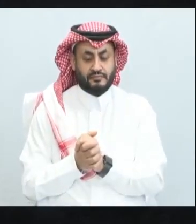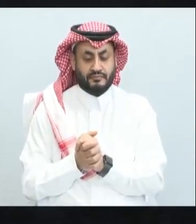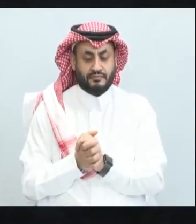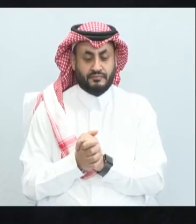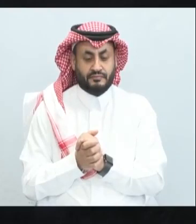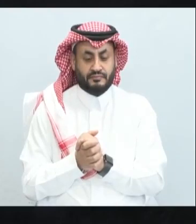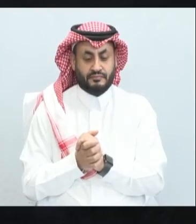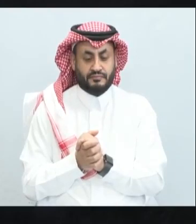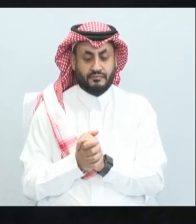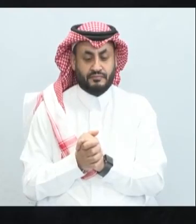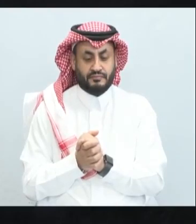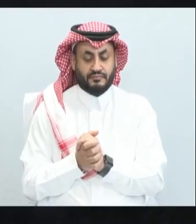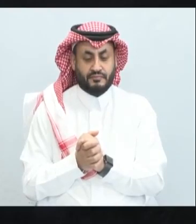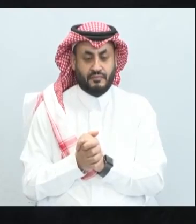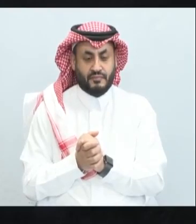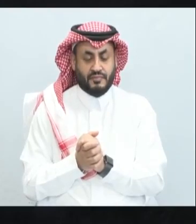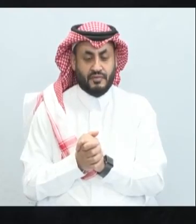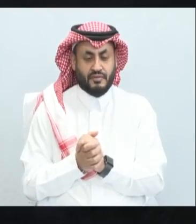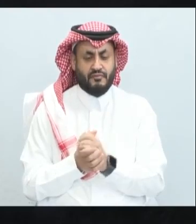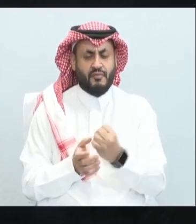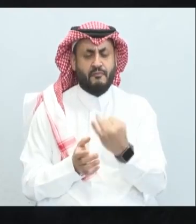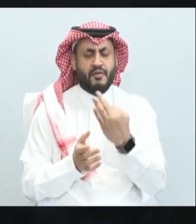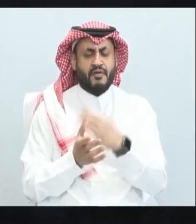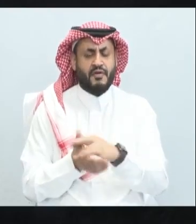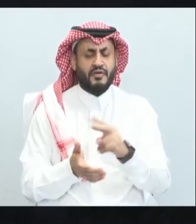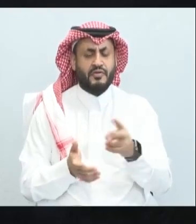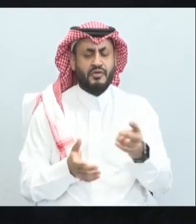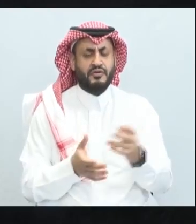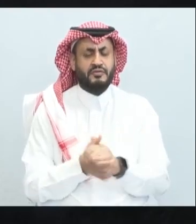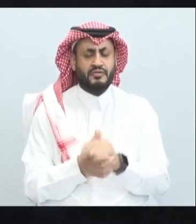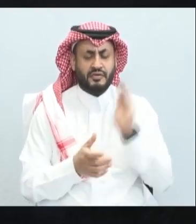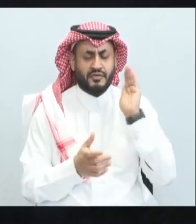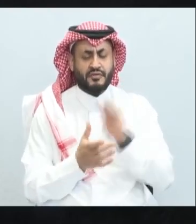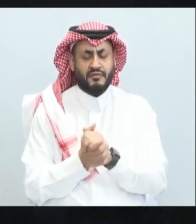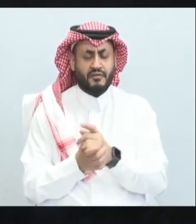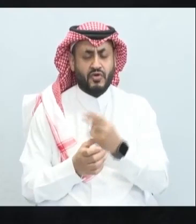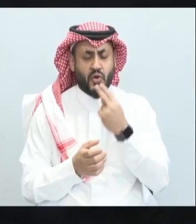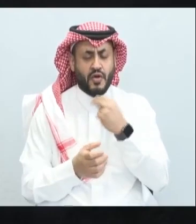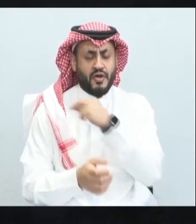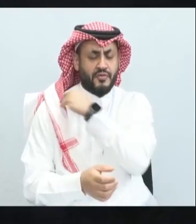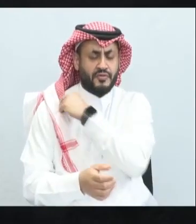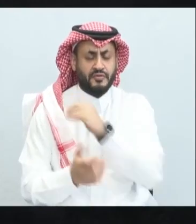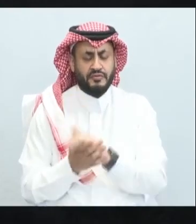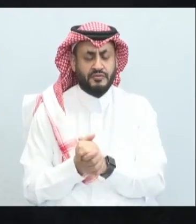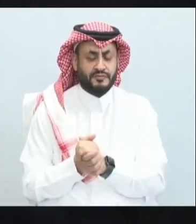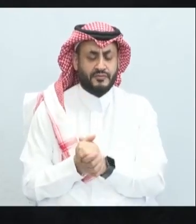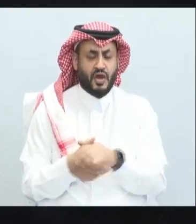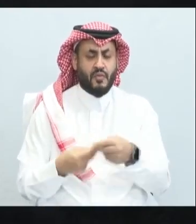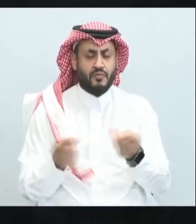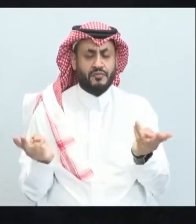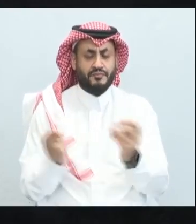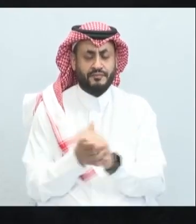غير صلاه الضحى فهناك عده انواع لهذه الصلوات وهي من السنن كذلك المطلقه